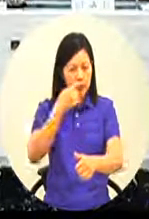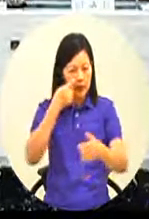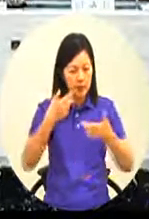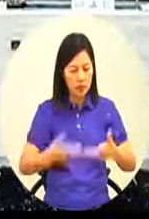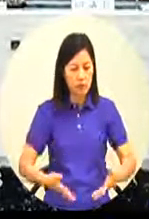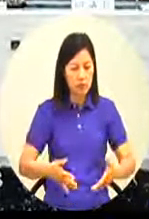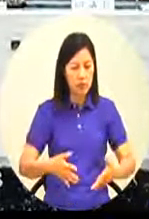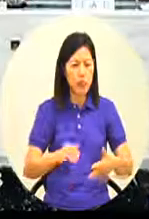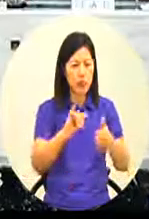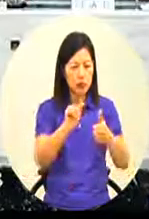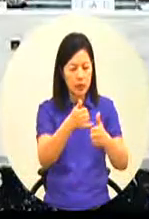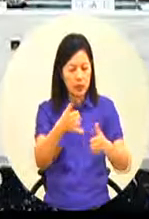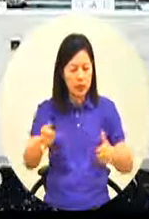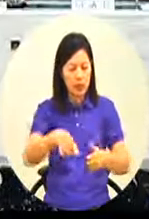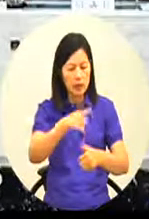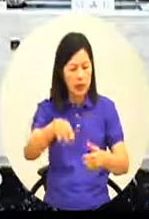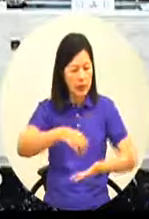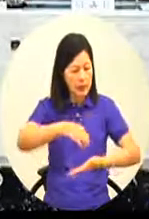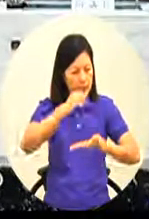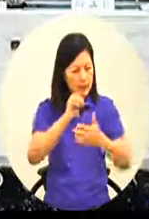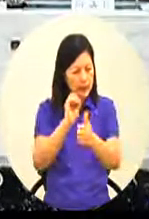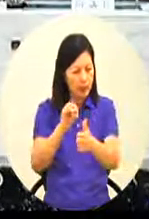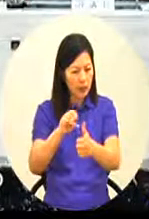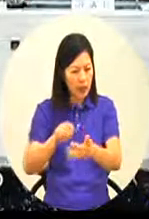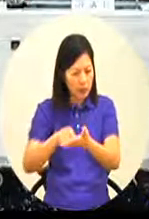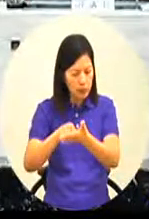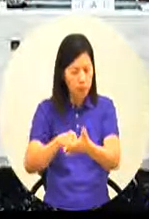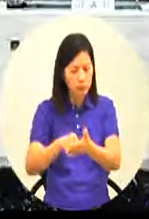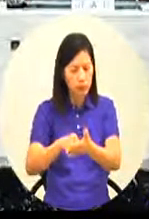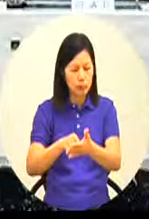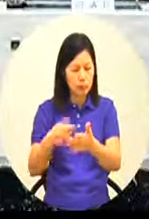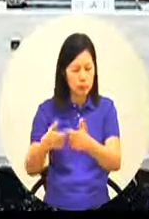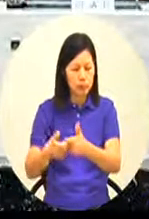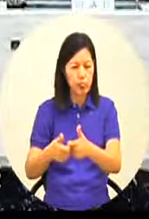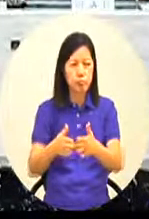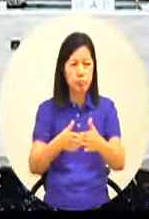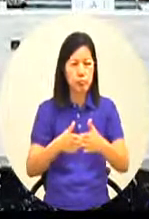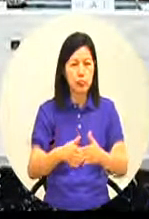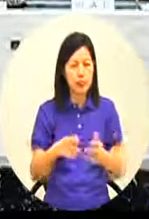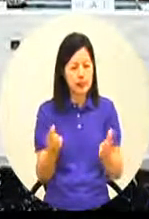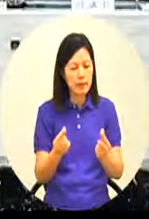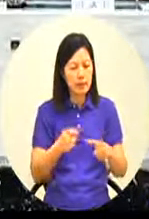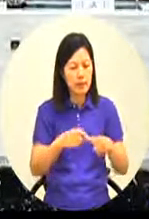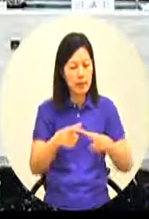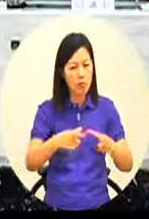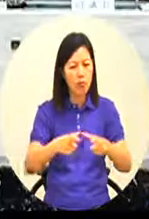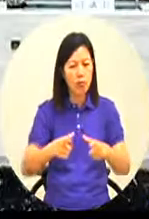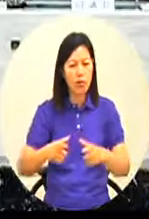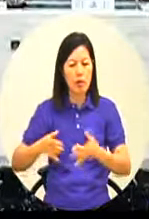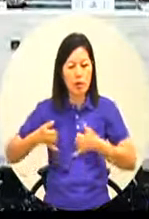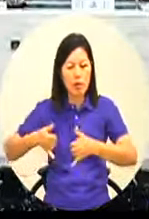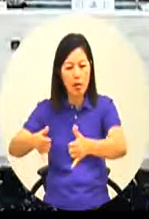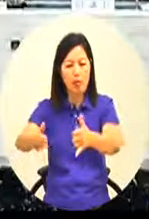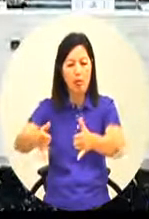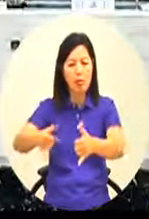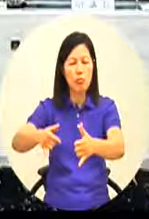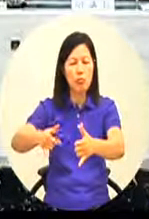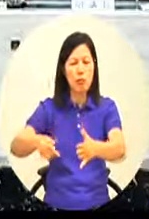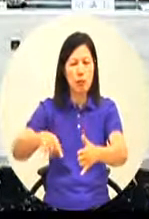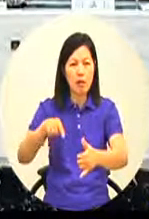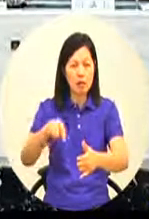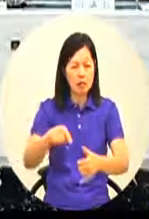位议员的那么宝贵的一个争取。那就像公园啊马路啦，尤其是马路，